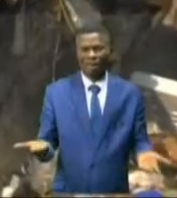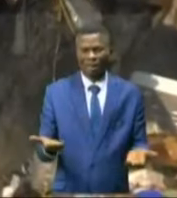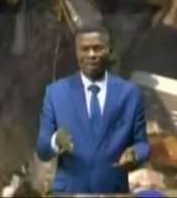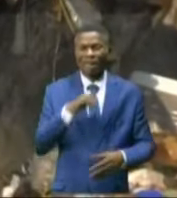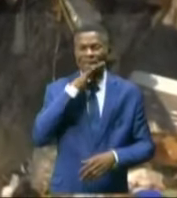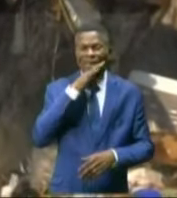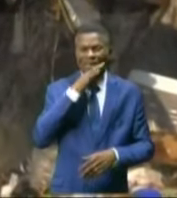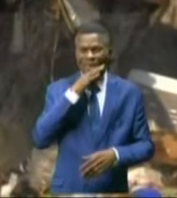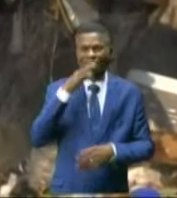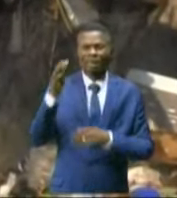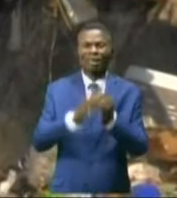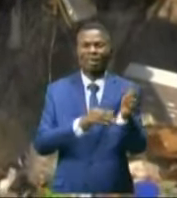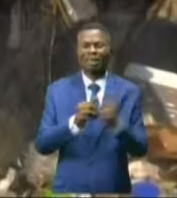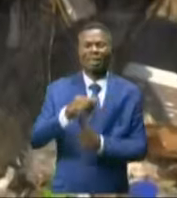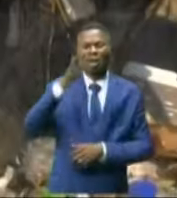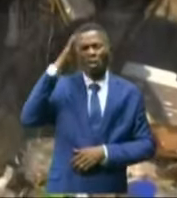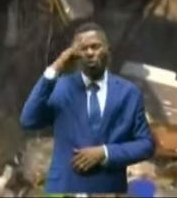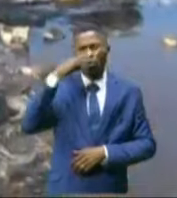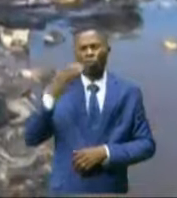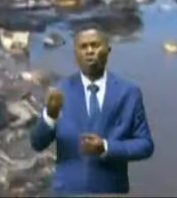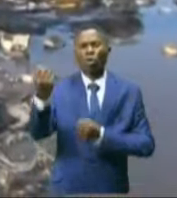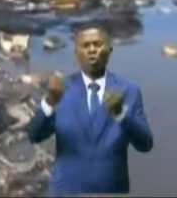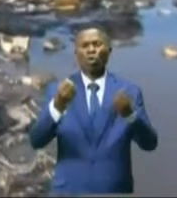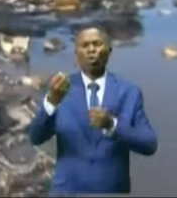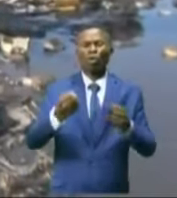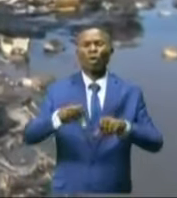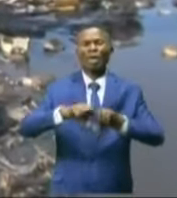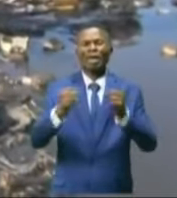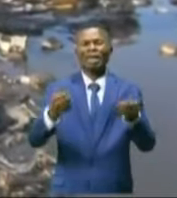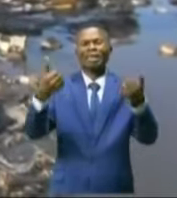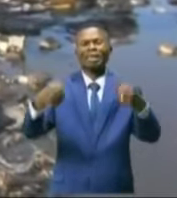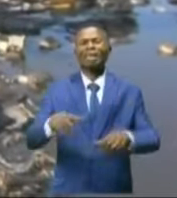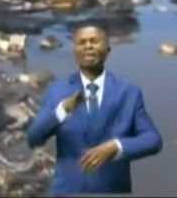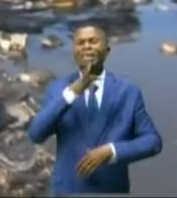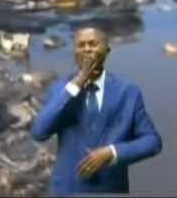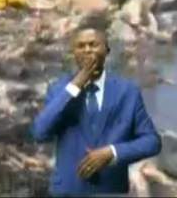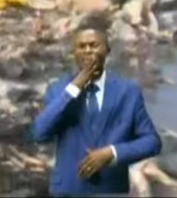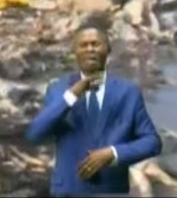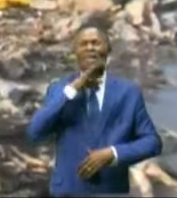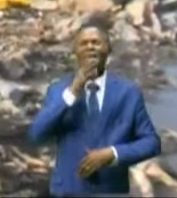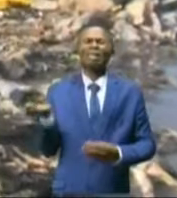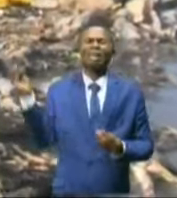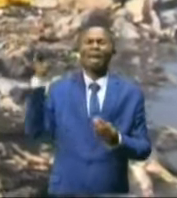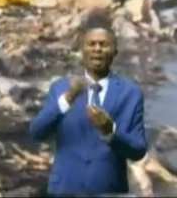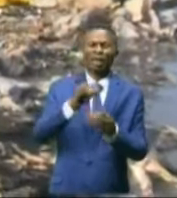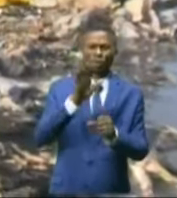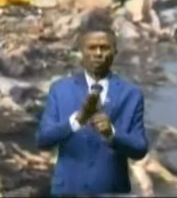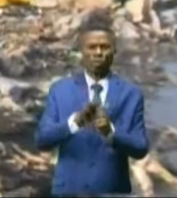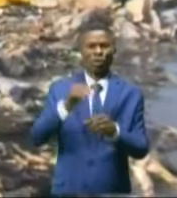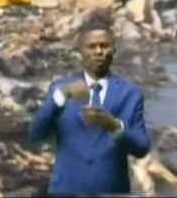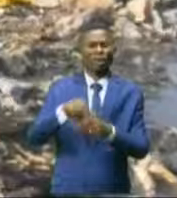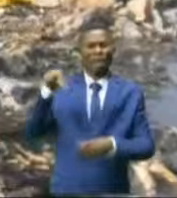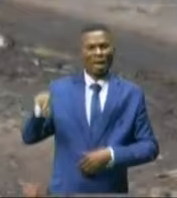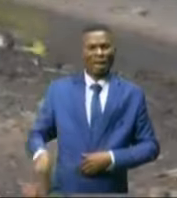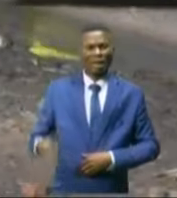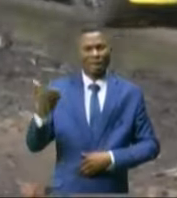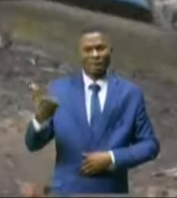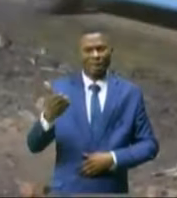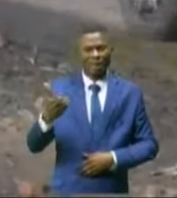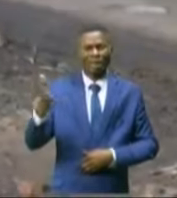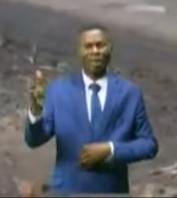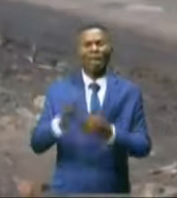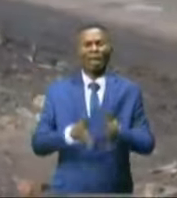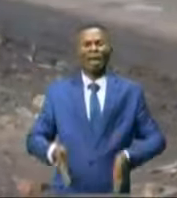déchets ménagers et des épaves des véhicules accidentés ont accentué l'insalubrité dans ces quartiers, ça a même réduit